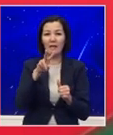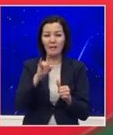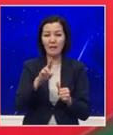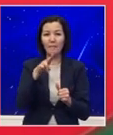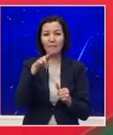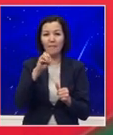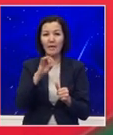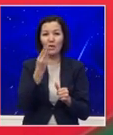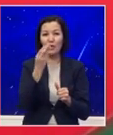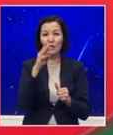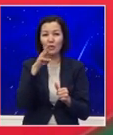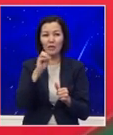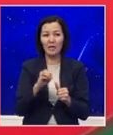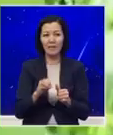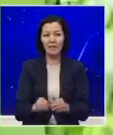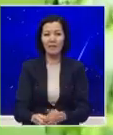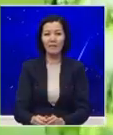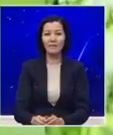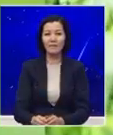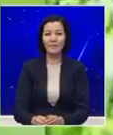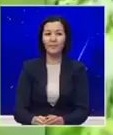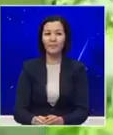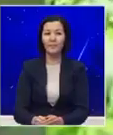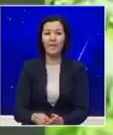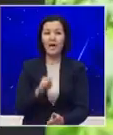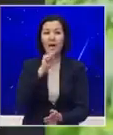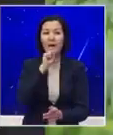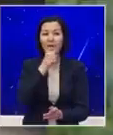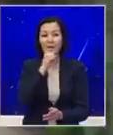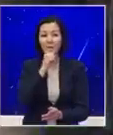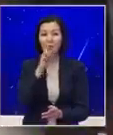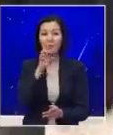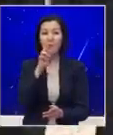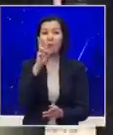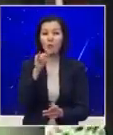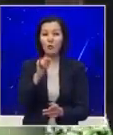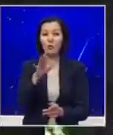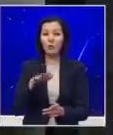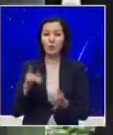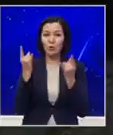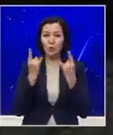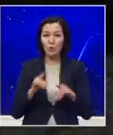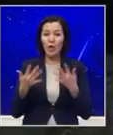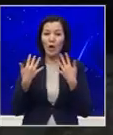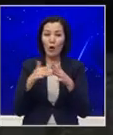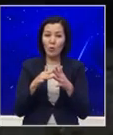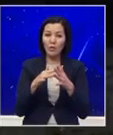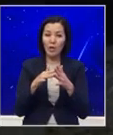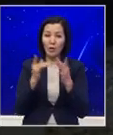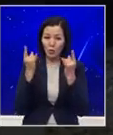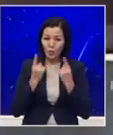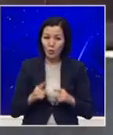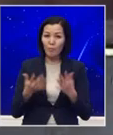лай қаныма сіңіп кеттесім болады. Әлімғазы Сумағұлұлы Көксудың тумасы, ауылда туып, ауылда еңбек еткен,